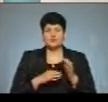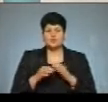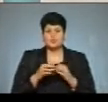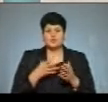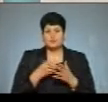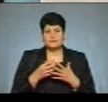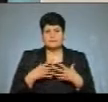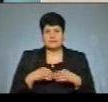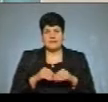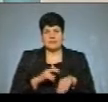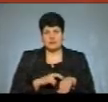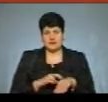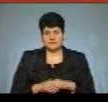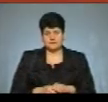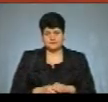із своїм сімейним лікарем.